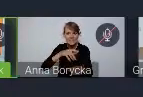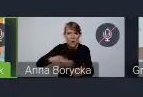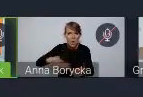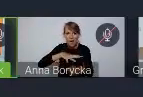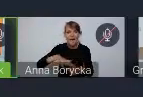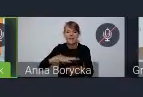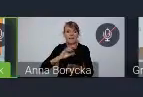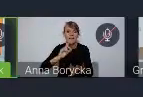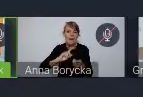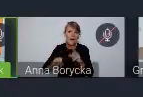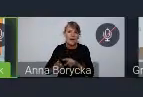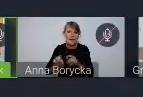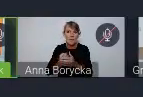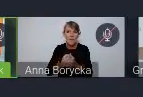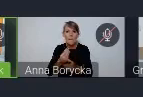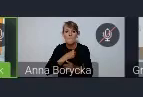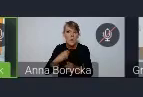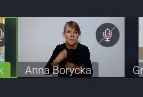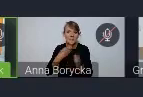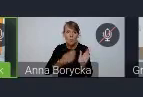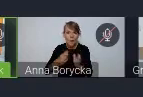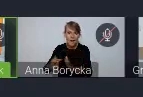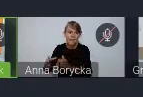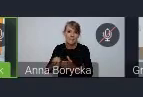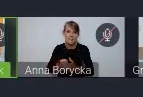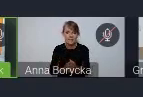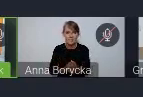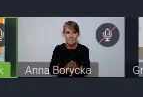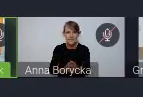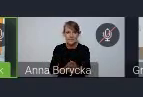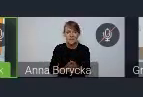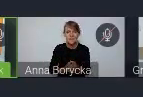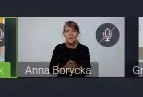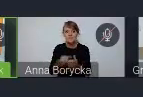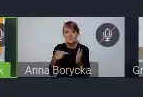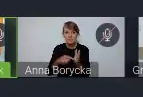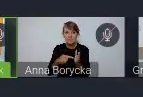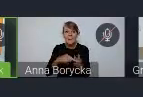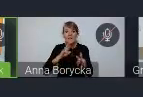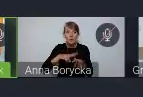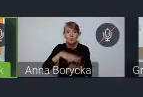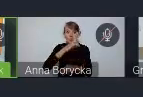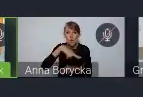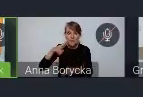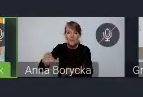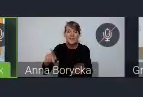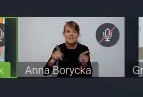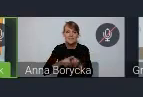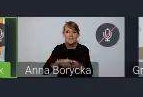Lokalnych czy Polski Ład, bo tutaj z funduszy norweskich i z budżetu